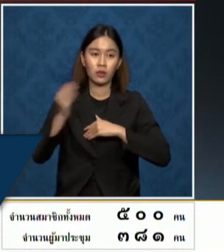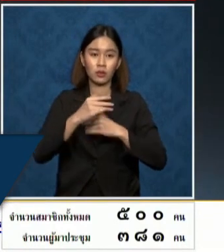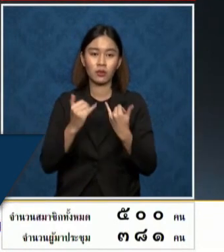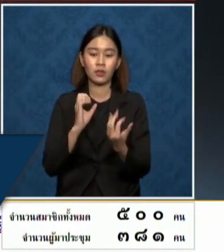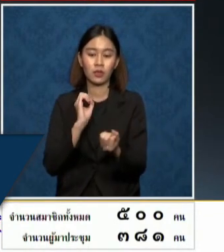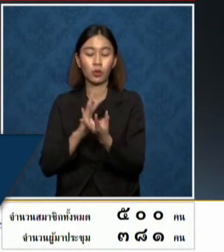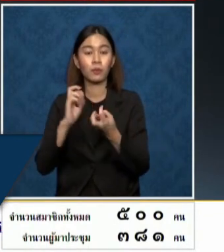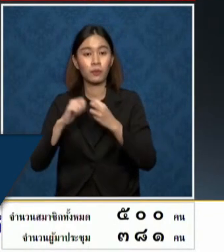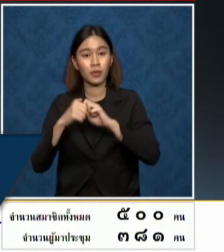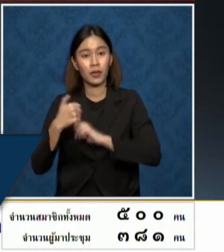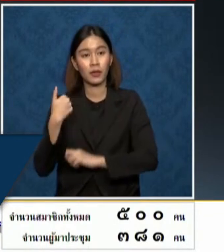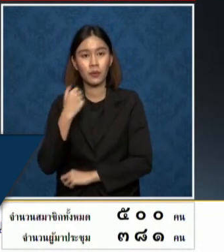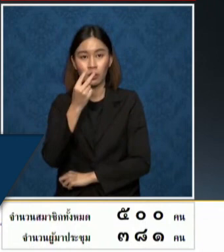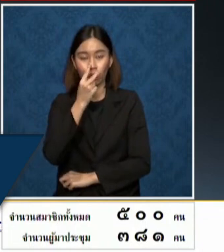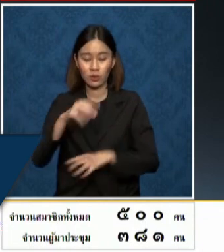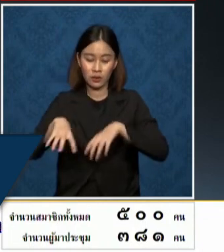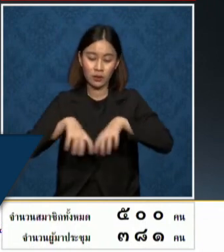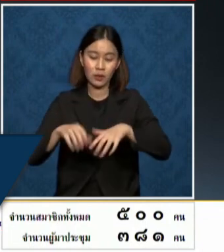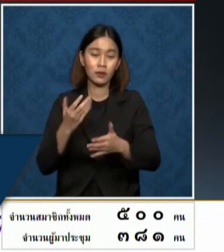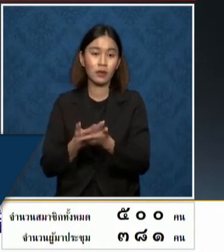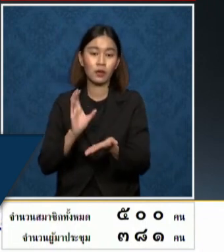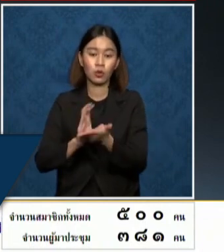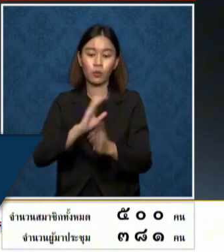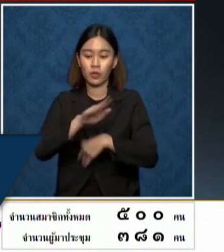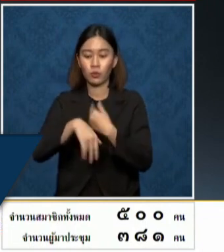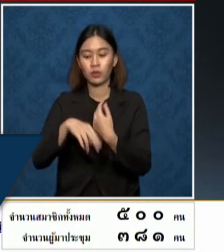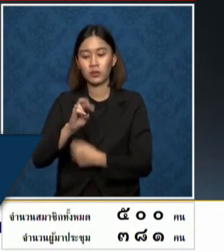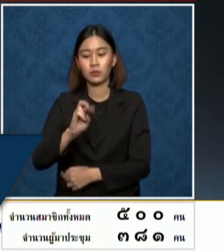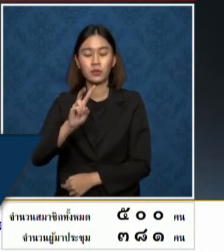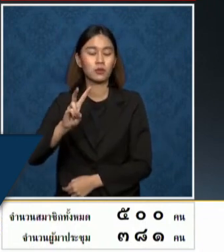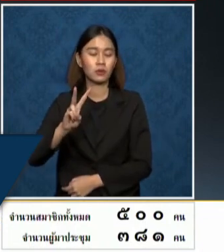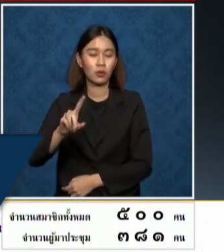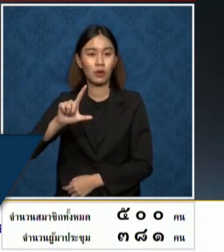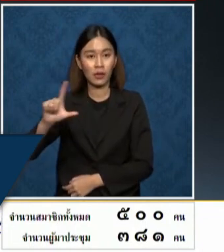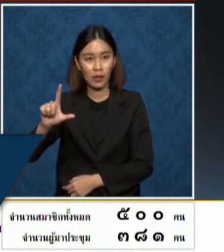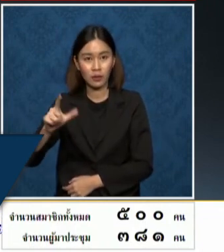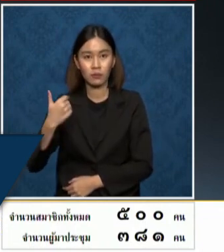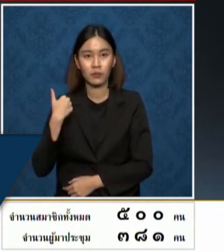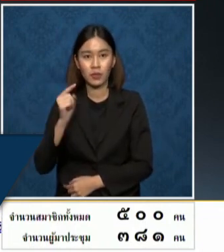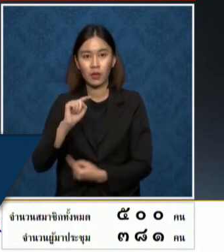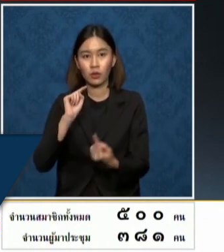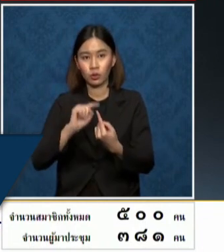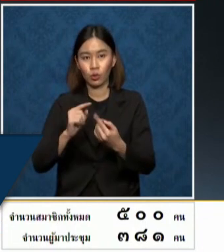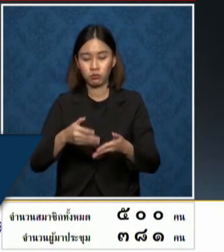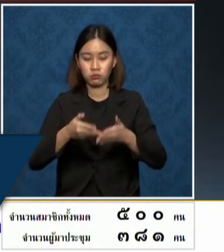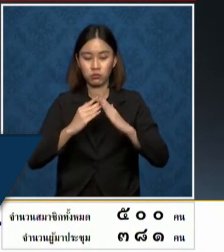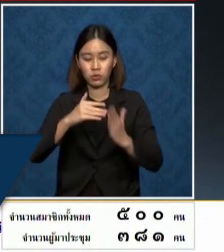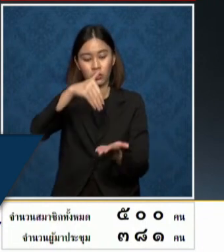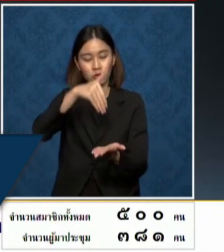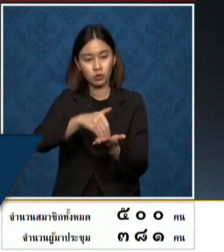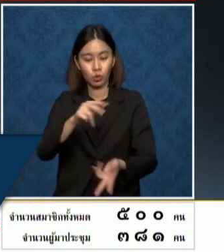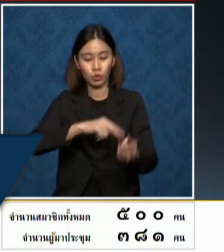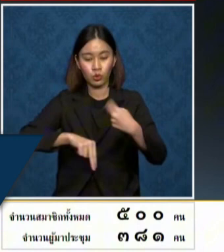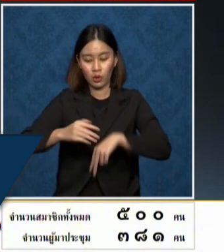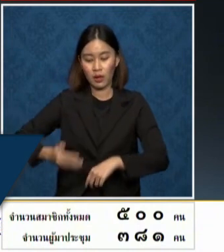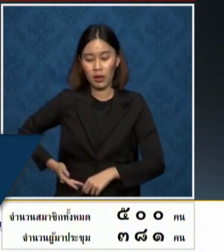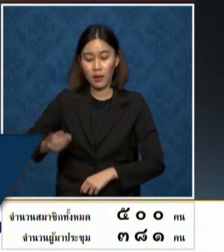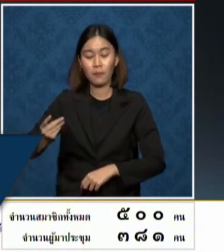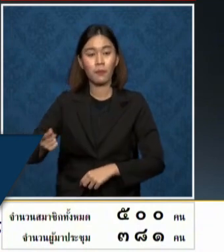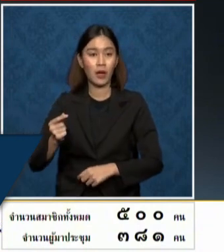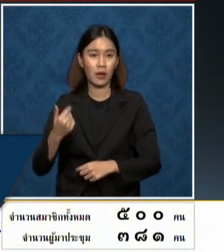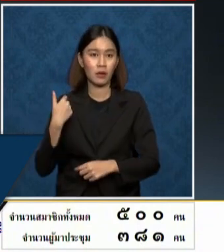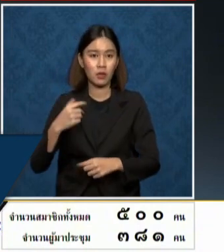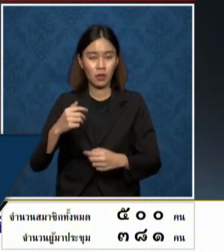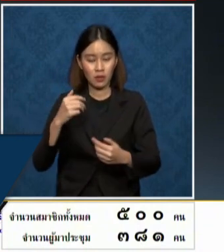ปัญหาหากดูการจัดสรรงบประมาณทั้งหมด 72ล้านบาทส่วนใหญ่กลับอยู่ที่การสร้างศูนย์พักพิงสุนัขจรจัด